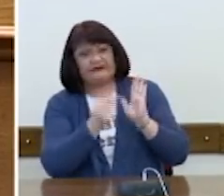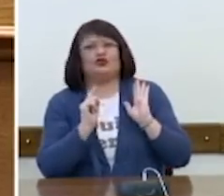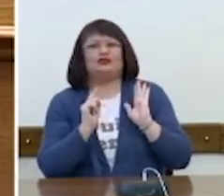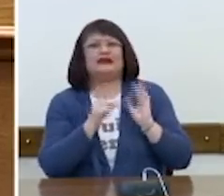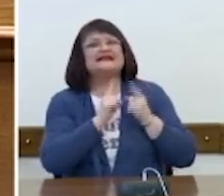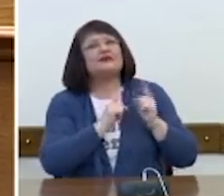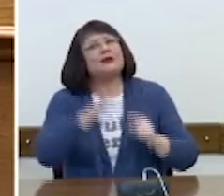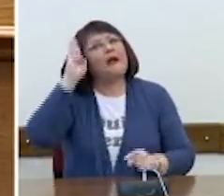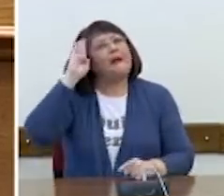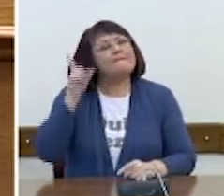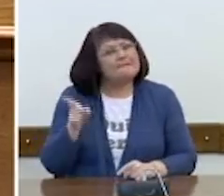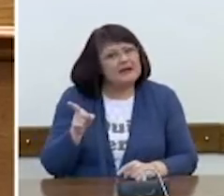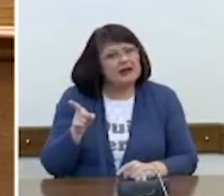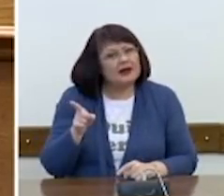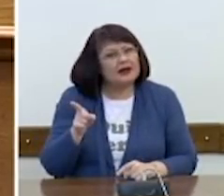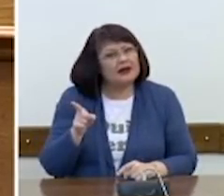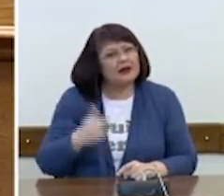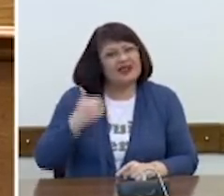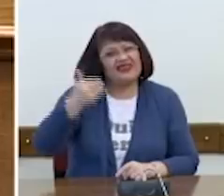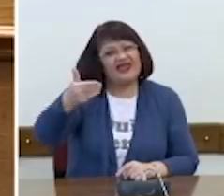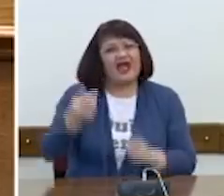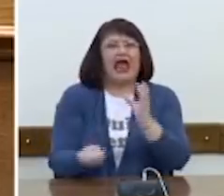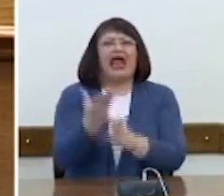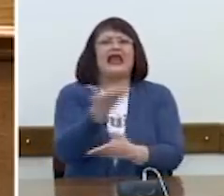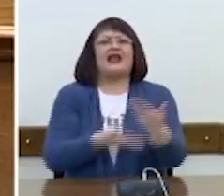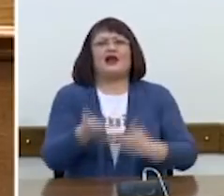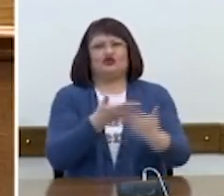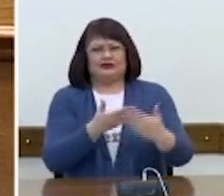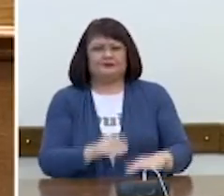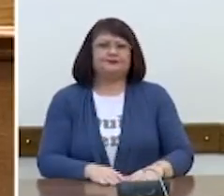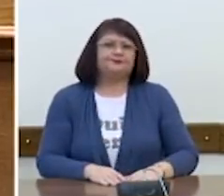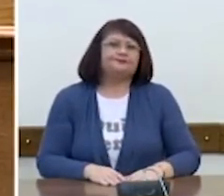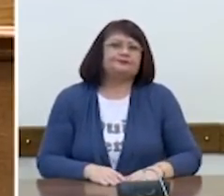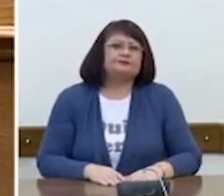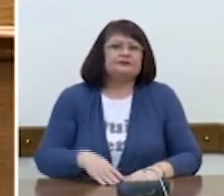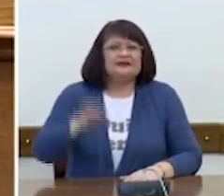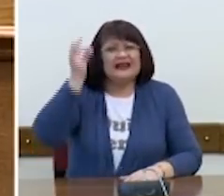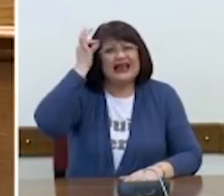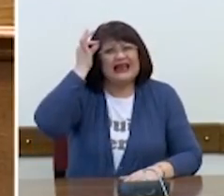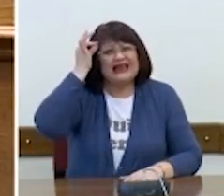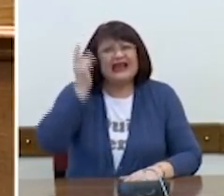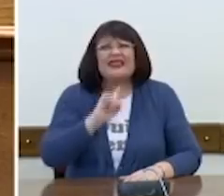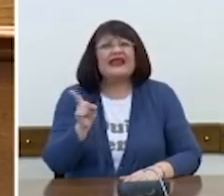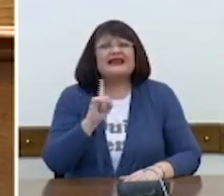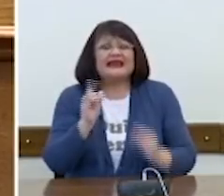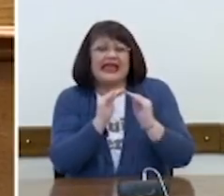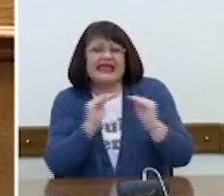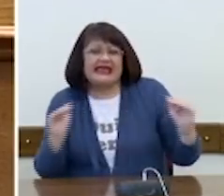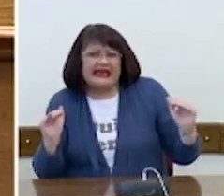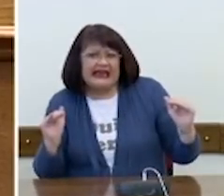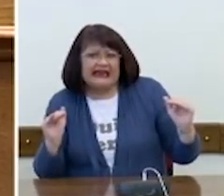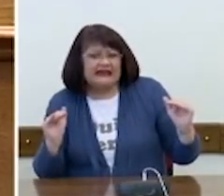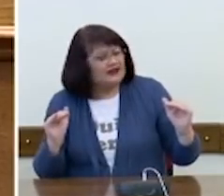Ηνωμένες Πολιτείες, της οποίας επίκειται η ανανέωση. Η Γαλλία δεν είναι ούτε περιστέρι της ειρήνης, ούτε